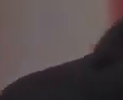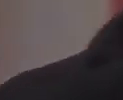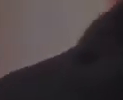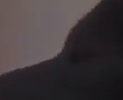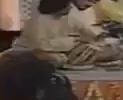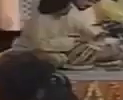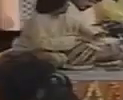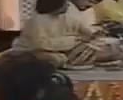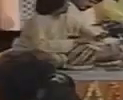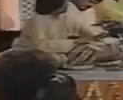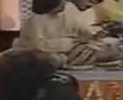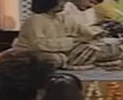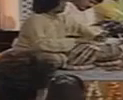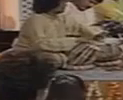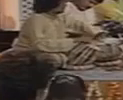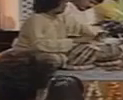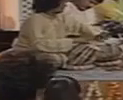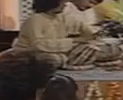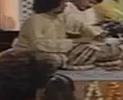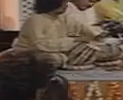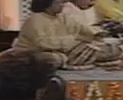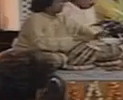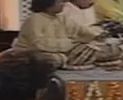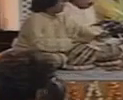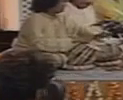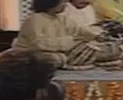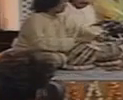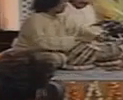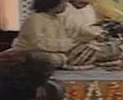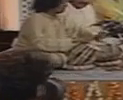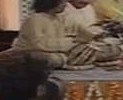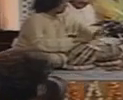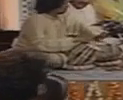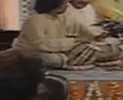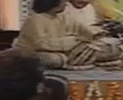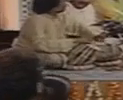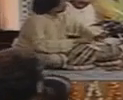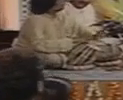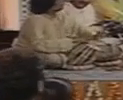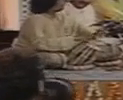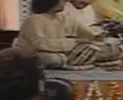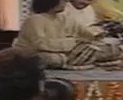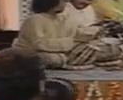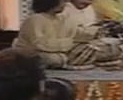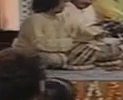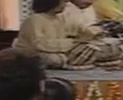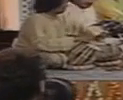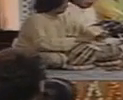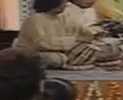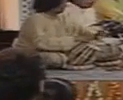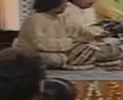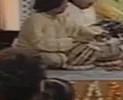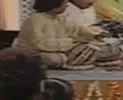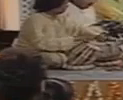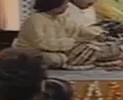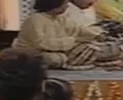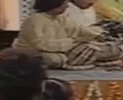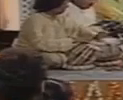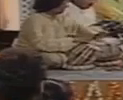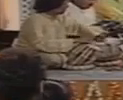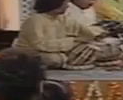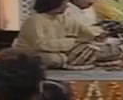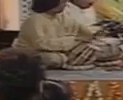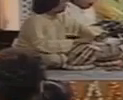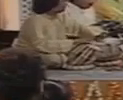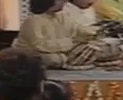नहीं रे सखी, मितवा मान नहीं